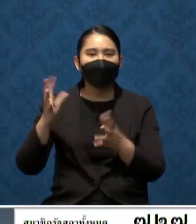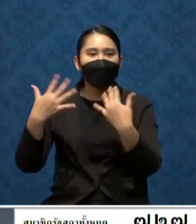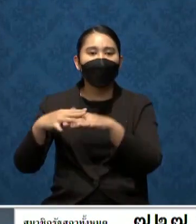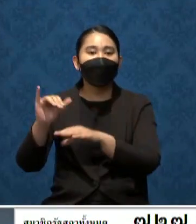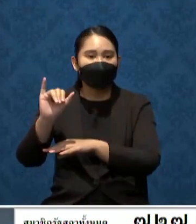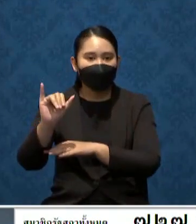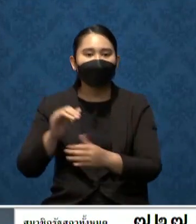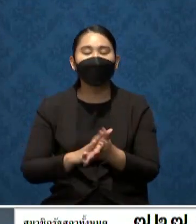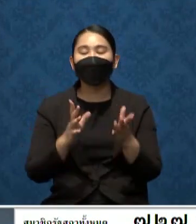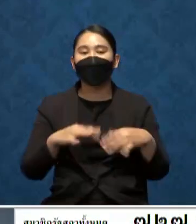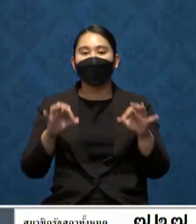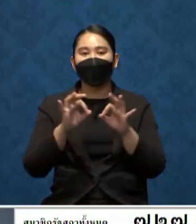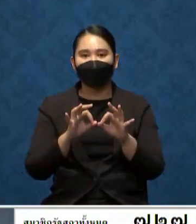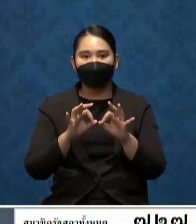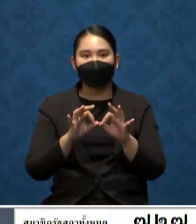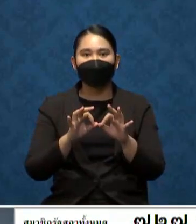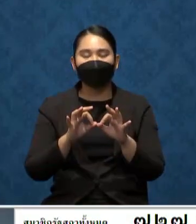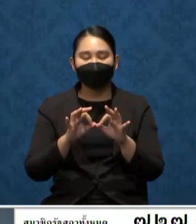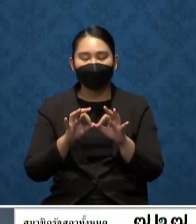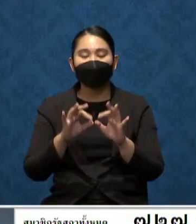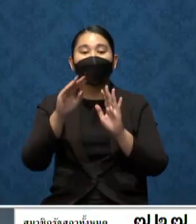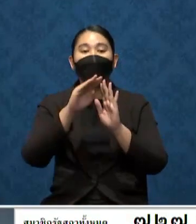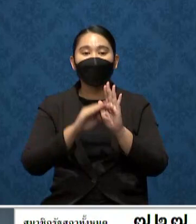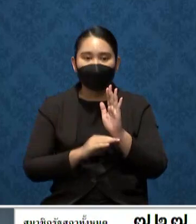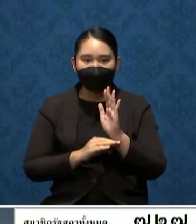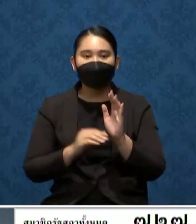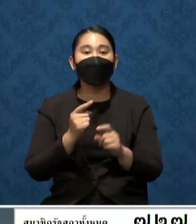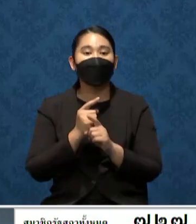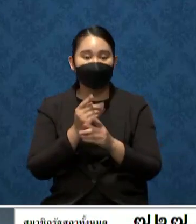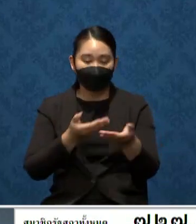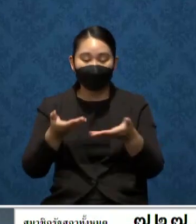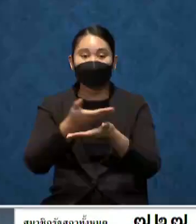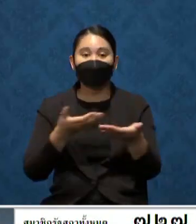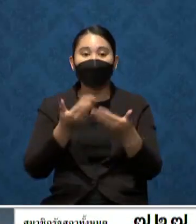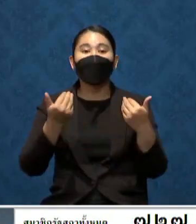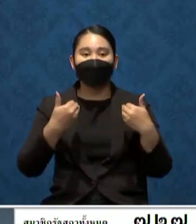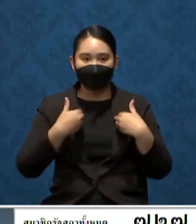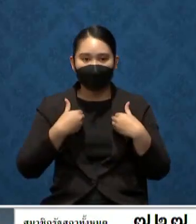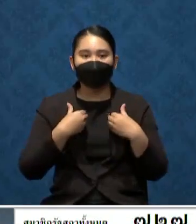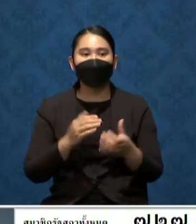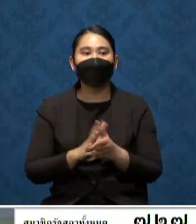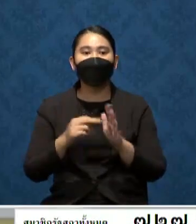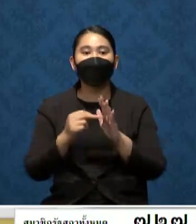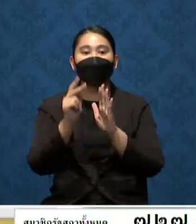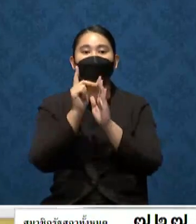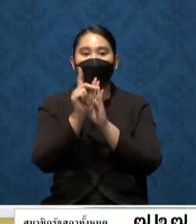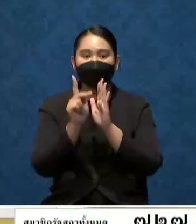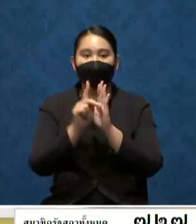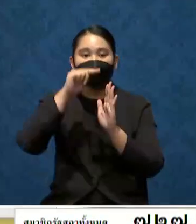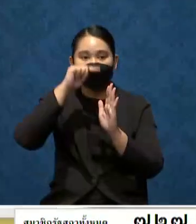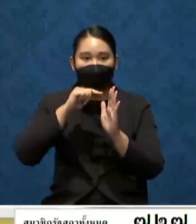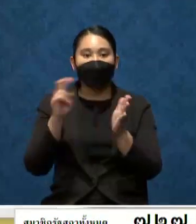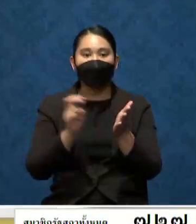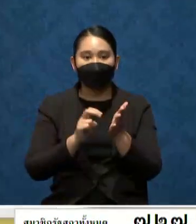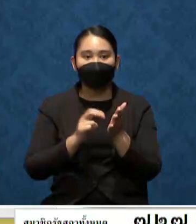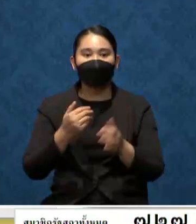ความว่าทุกอย่างจะต้องเป็นไปโดยอัตโนมัตินะทุกอย่างควรจะต้องกลับมาดูบริบทโดยมีกฎหมายไทยรองรับนะครับอันนี้ผ